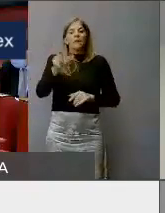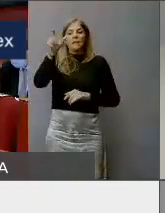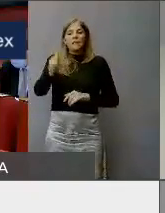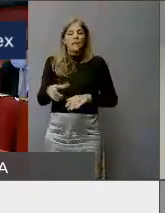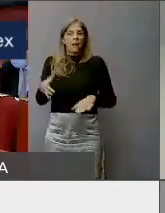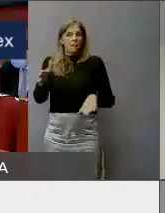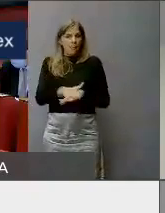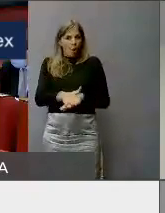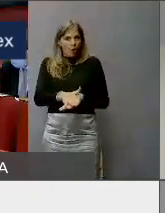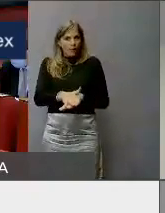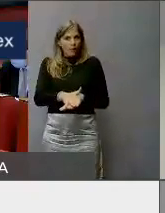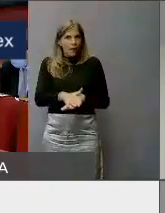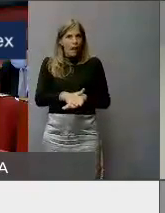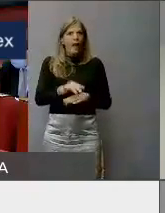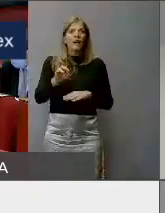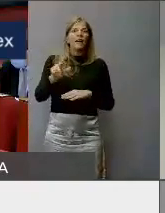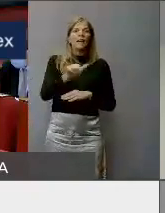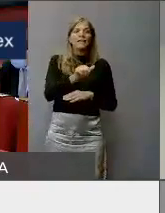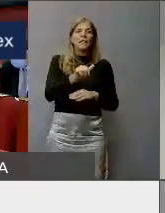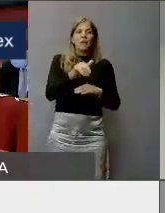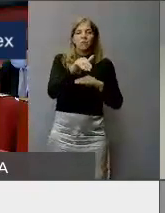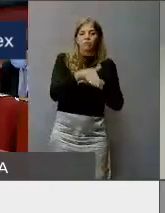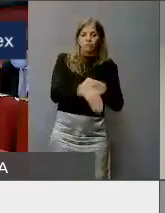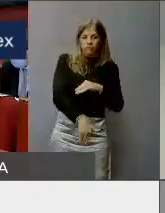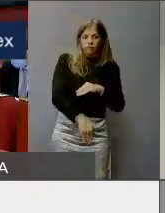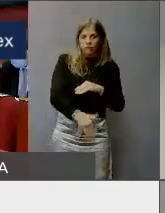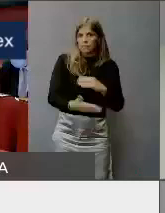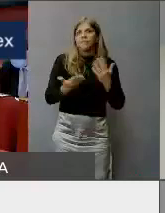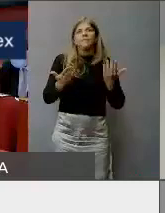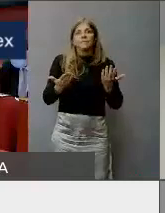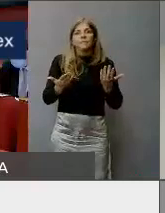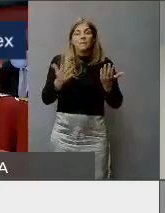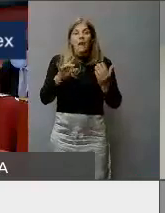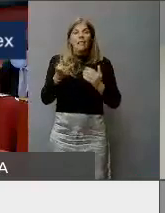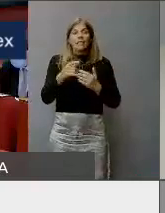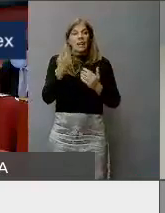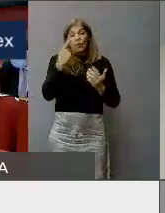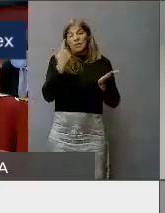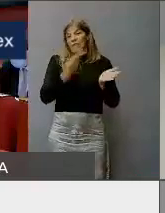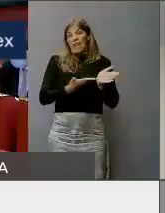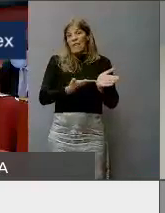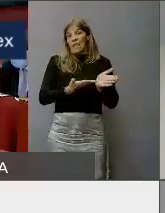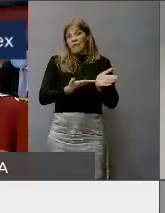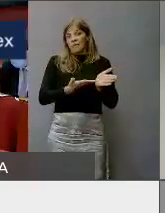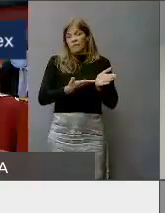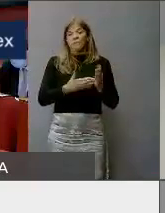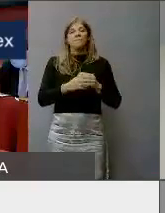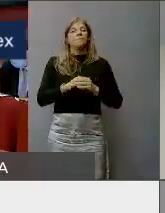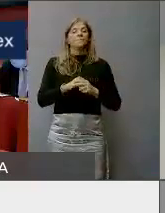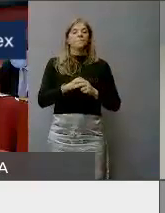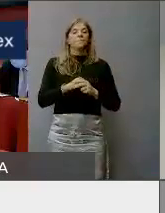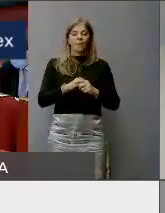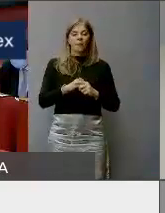ringo verità e questo li se non lo dice ma non lo dice nemmeno i criteri che vengono inseriti